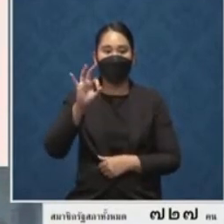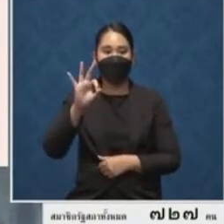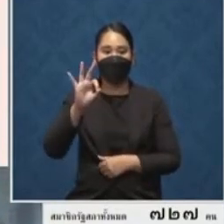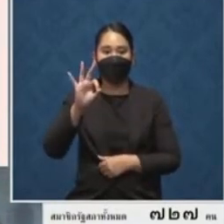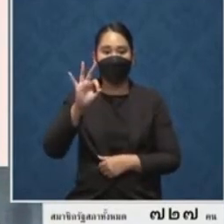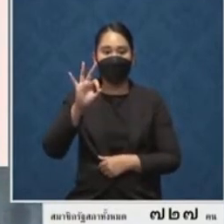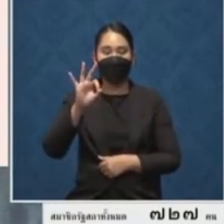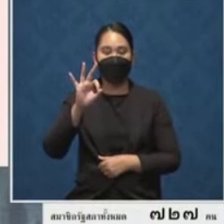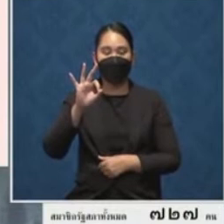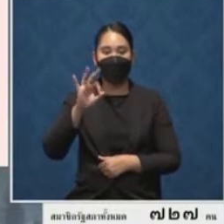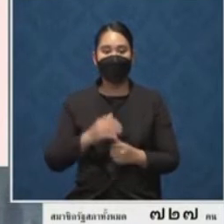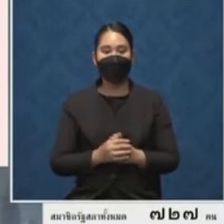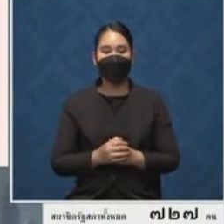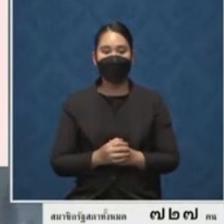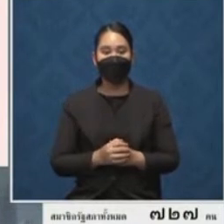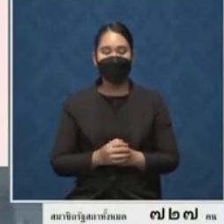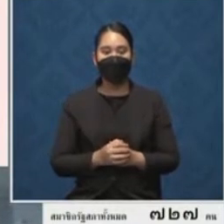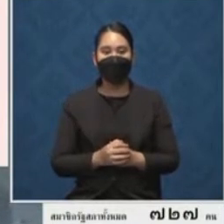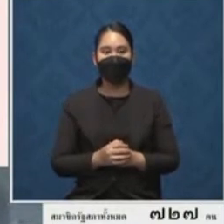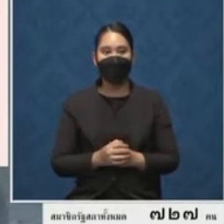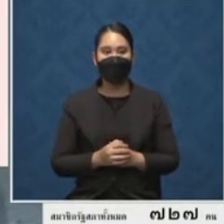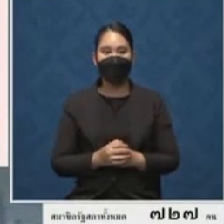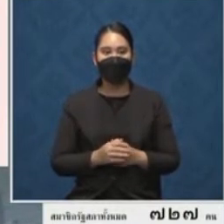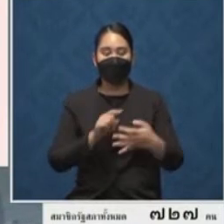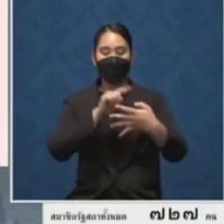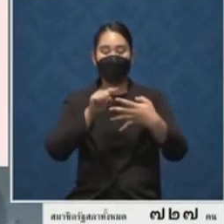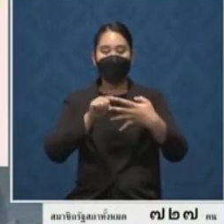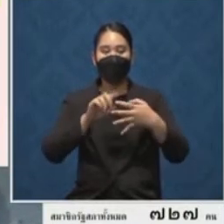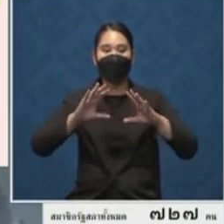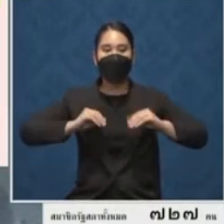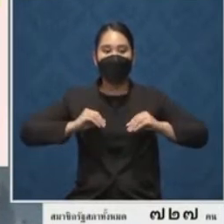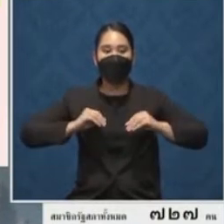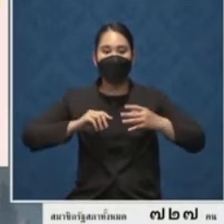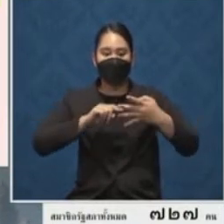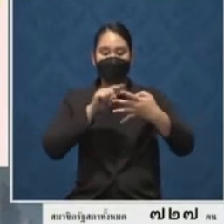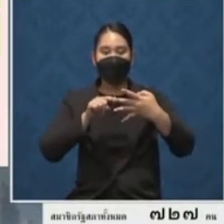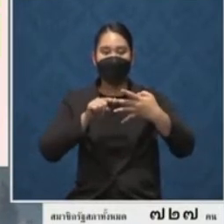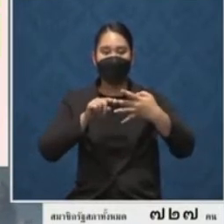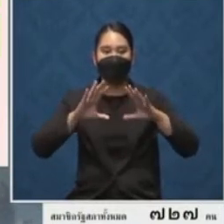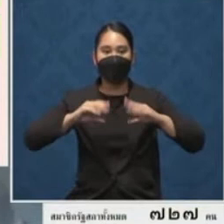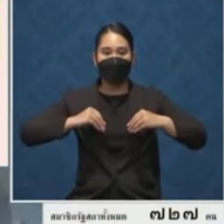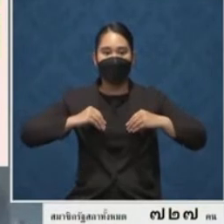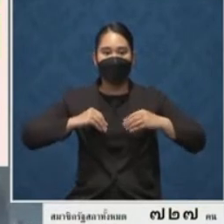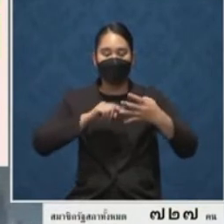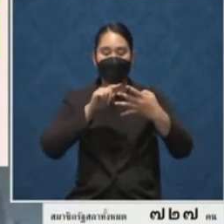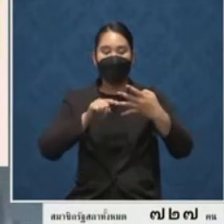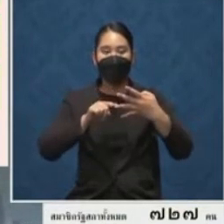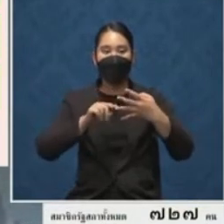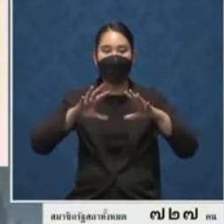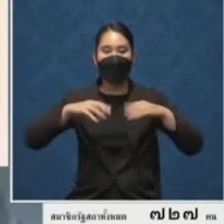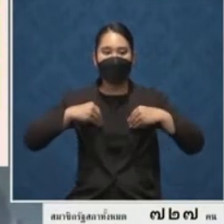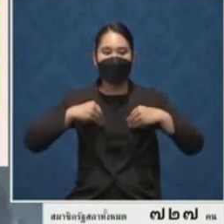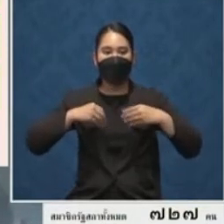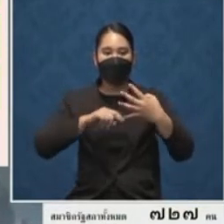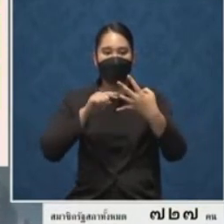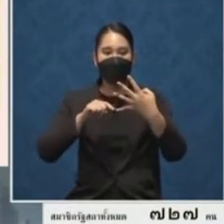มพันธ ์1รับหลักการ2รับหลักการ3รับหลักการและ4รับหลัก